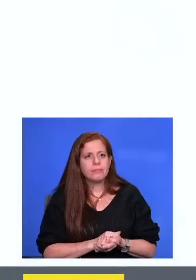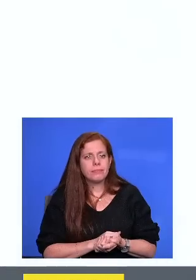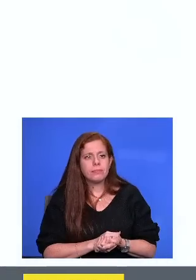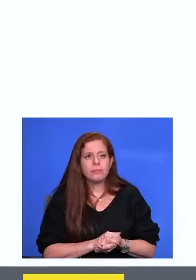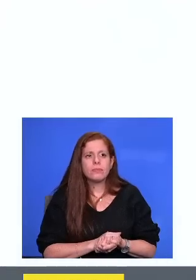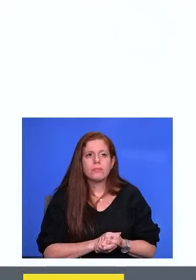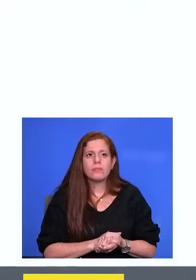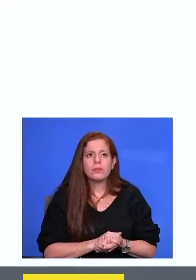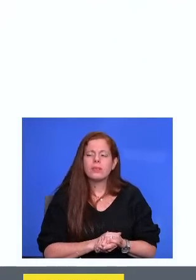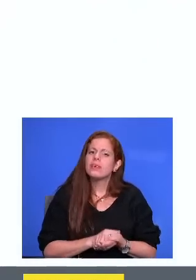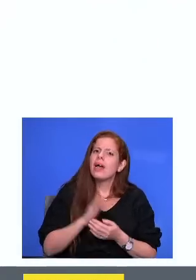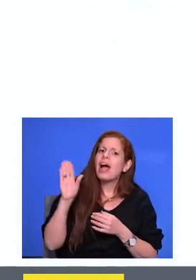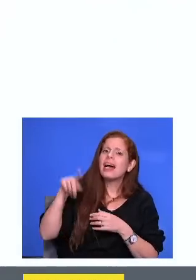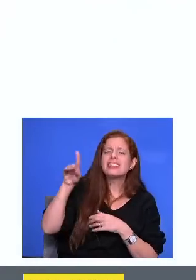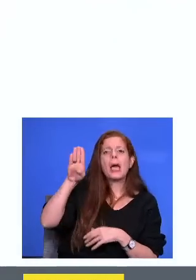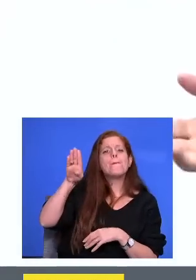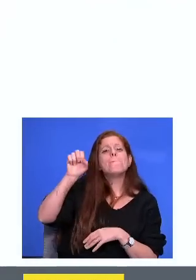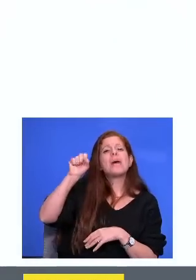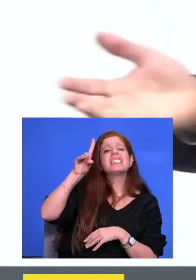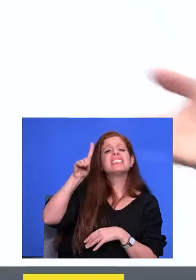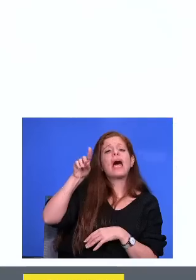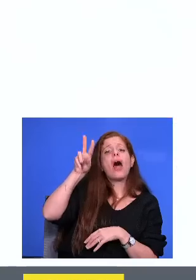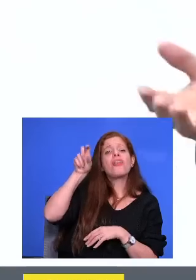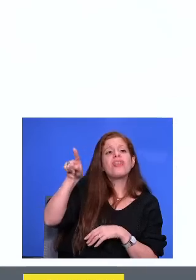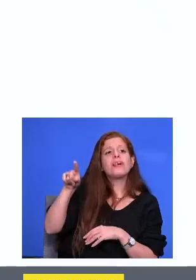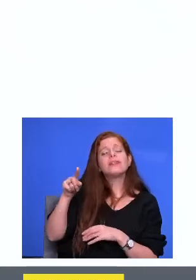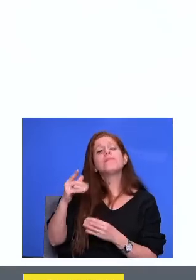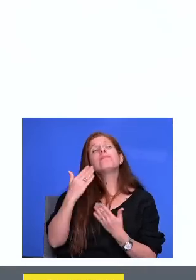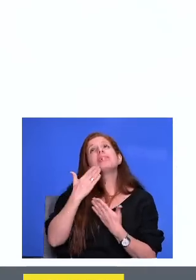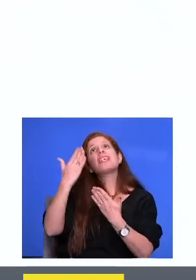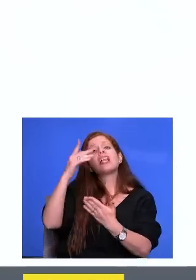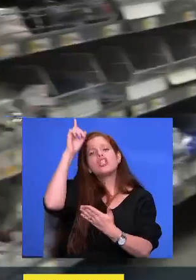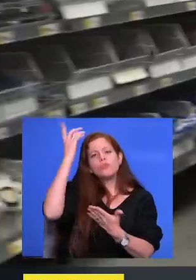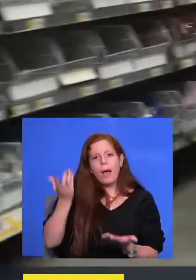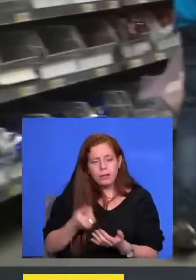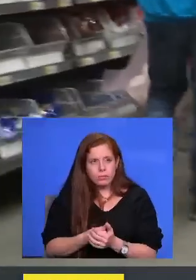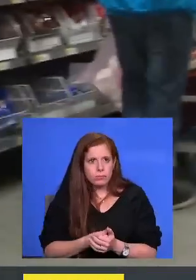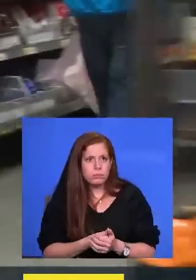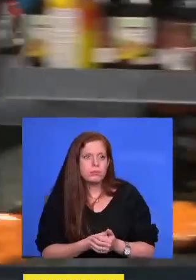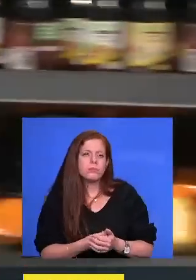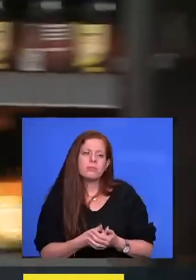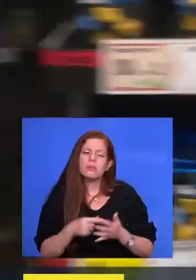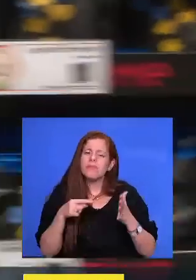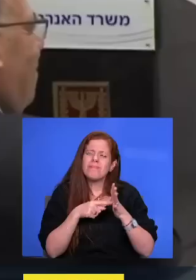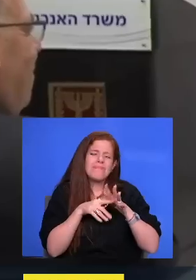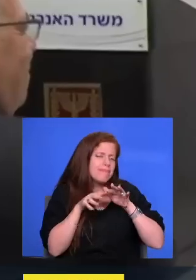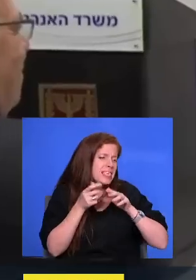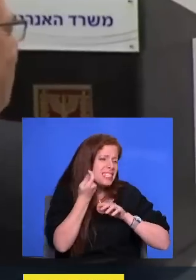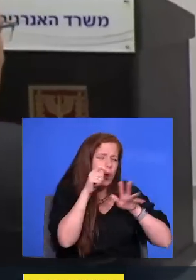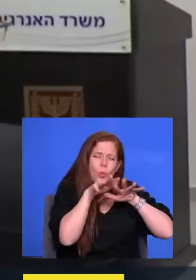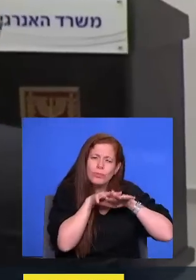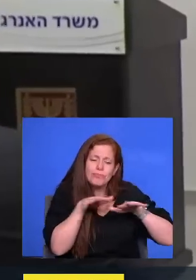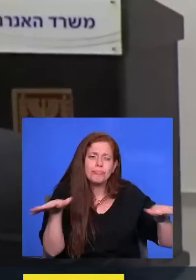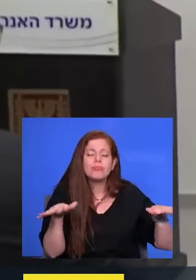פה בסד כזה, בסייעתא דשמיא, איך זה את... בצל גל התייקרויות חסר תקדים, השרים